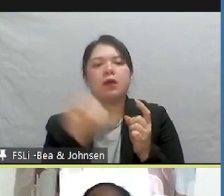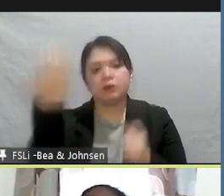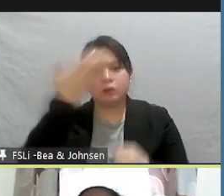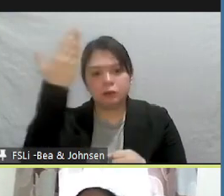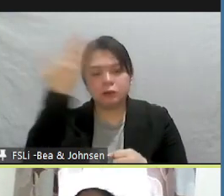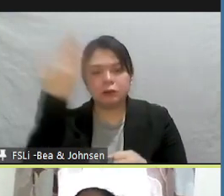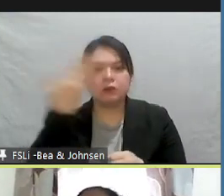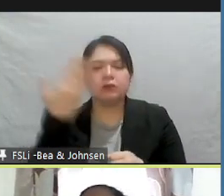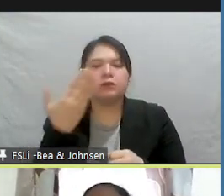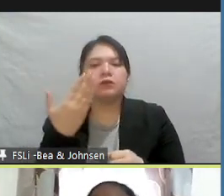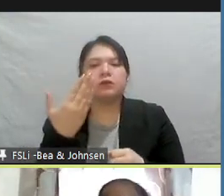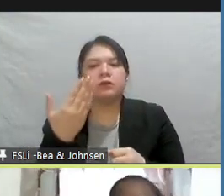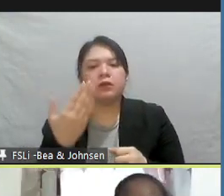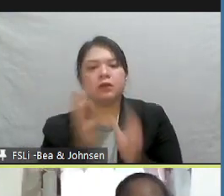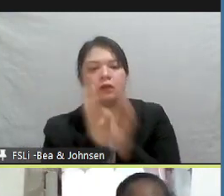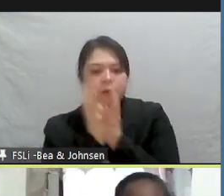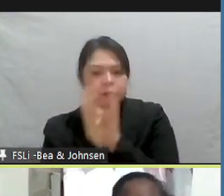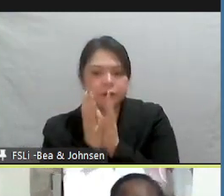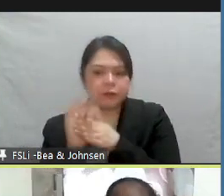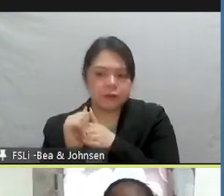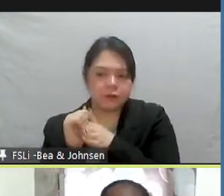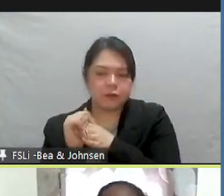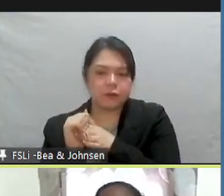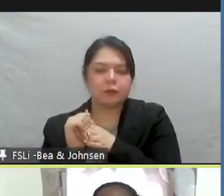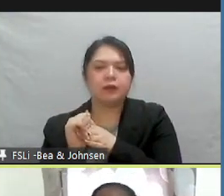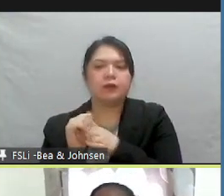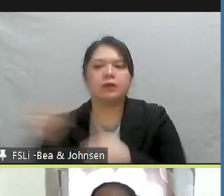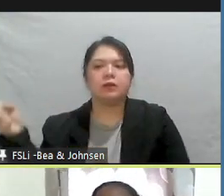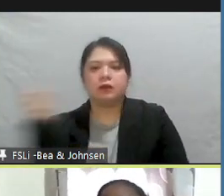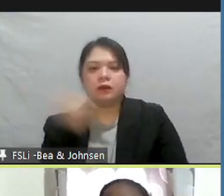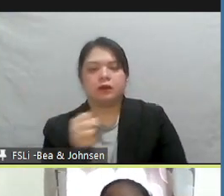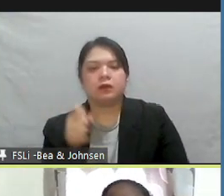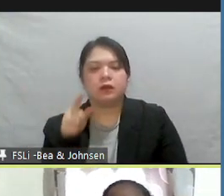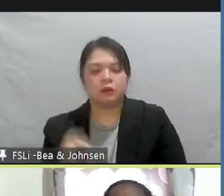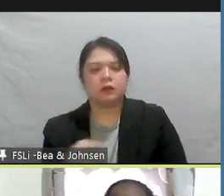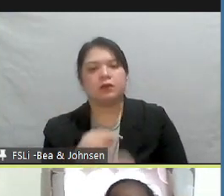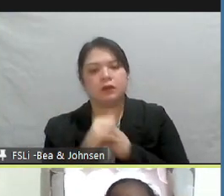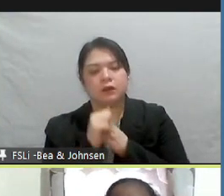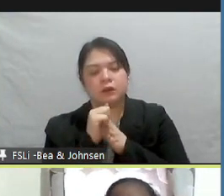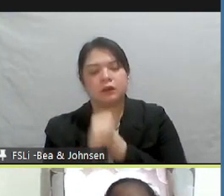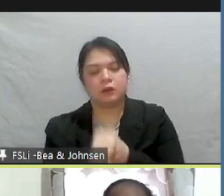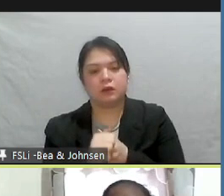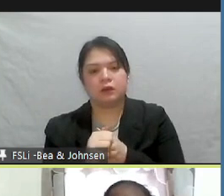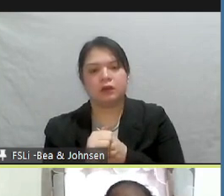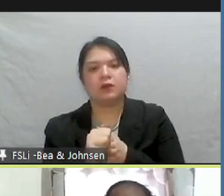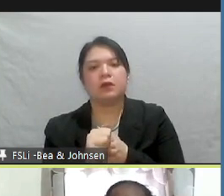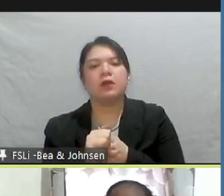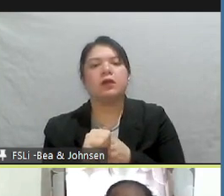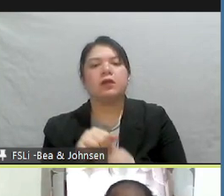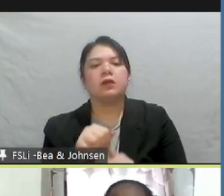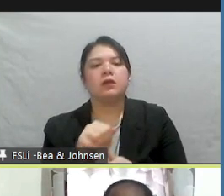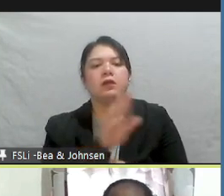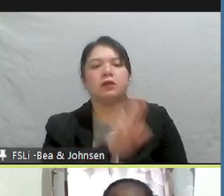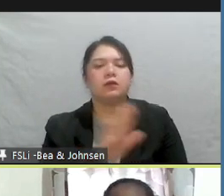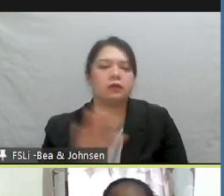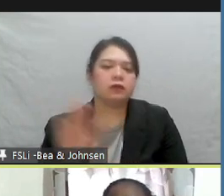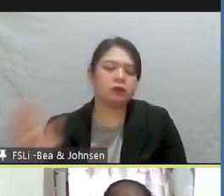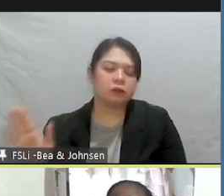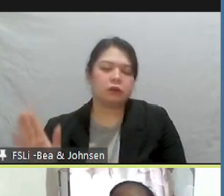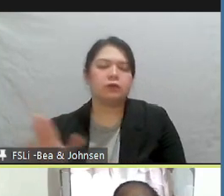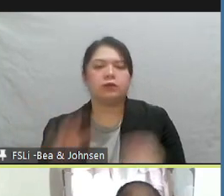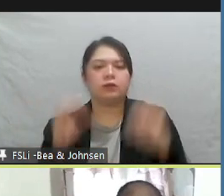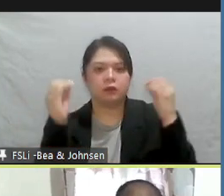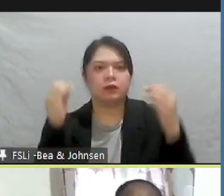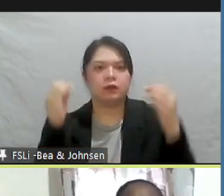body o mga community leader, elder, ay dapat na-orient ang aming mga